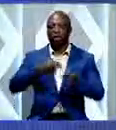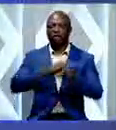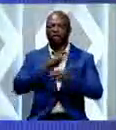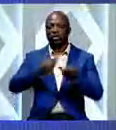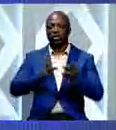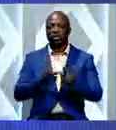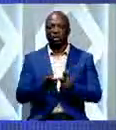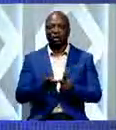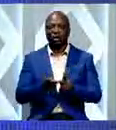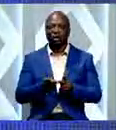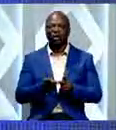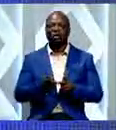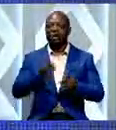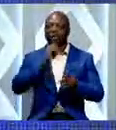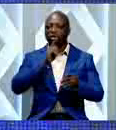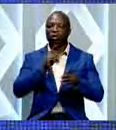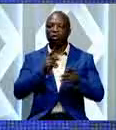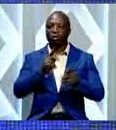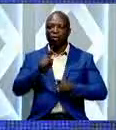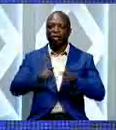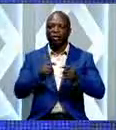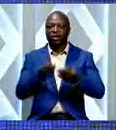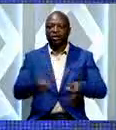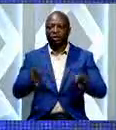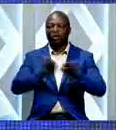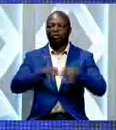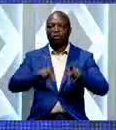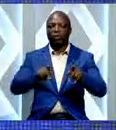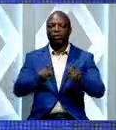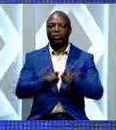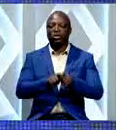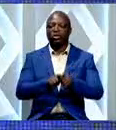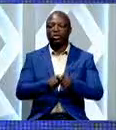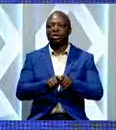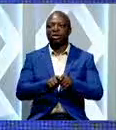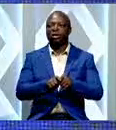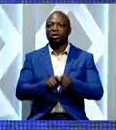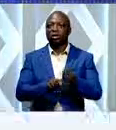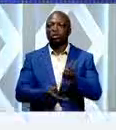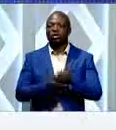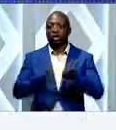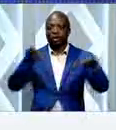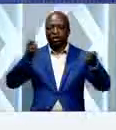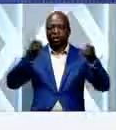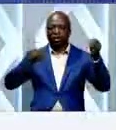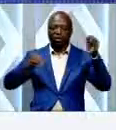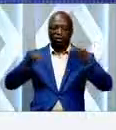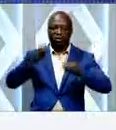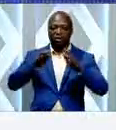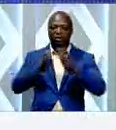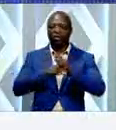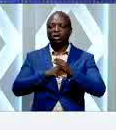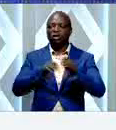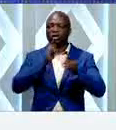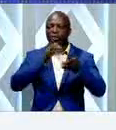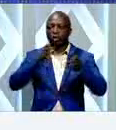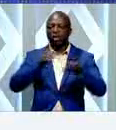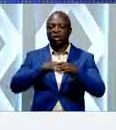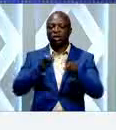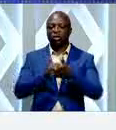partenaires est un pas très important qui va permettre réellement d'attirer beaucoup d'investisseurs qui jusqu'à présent étaient absents de la